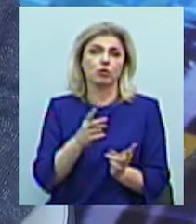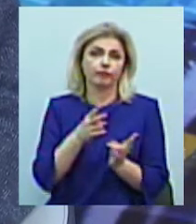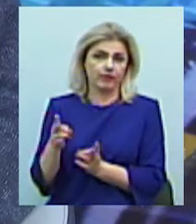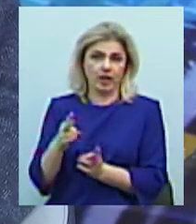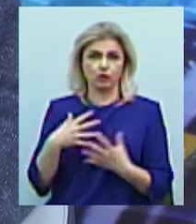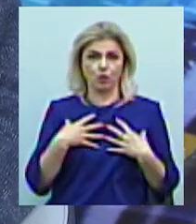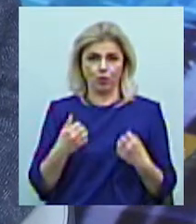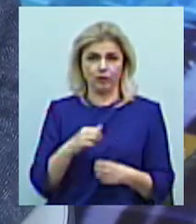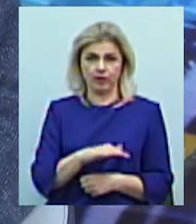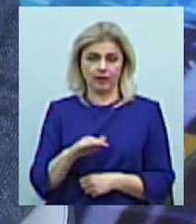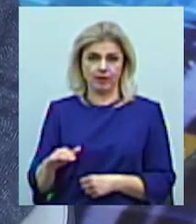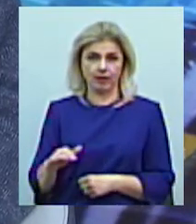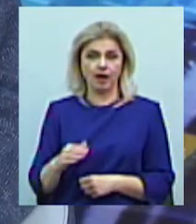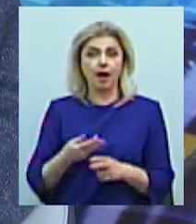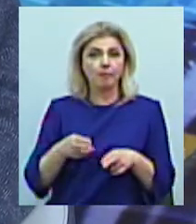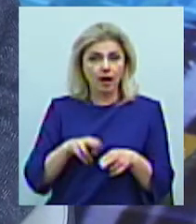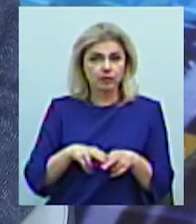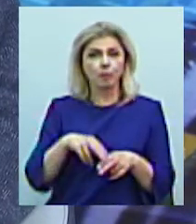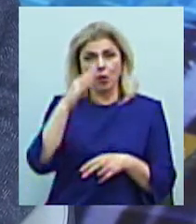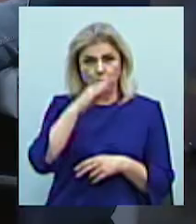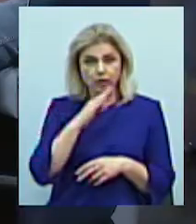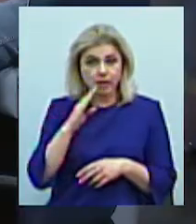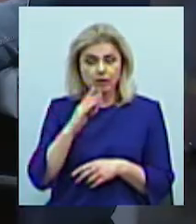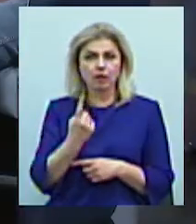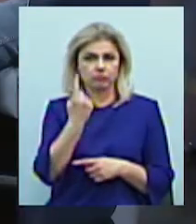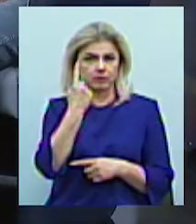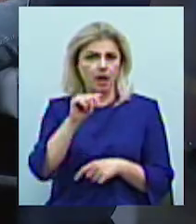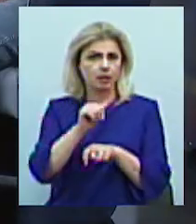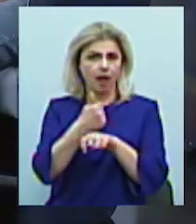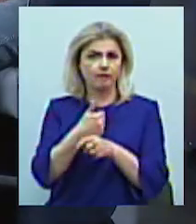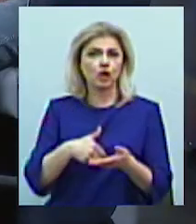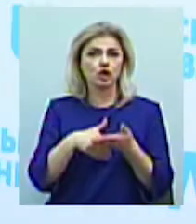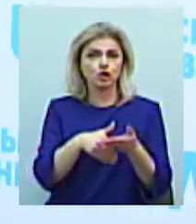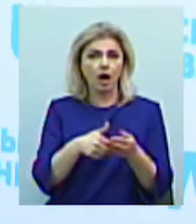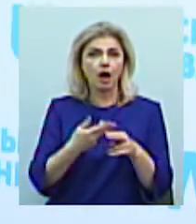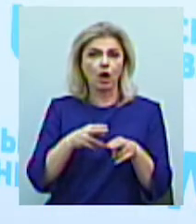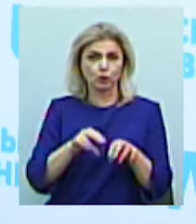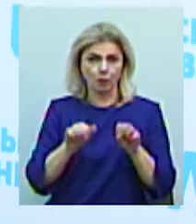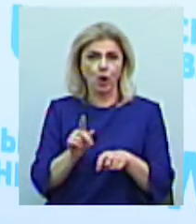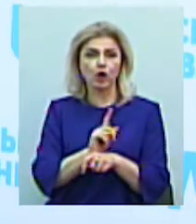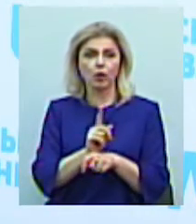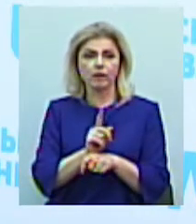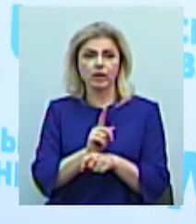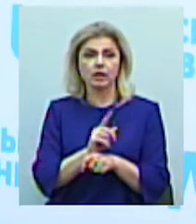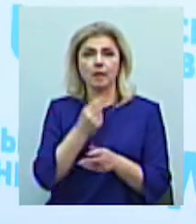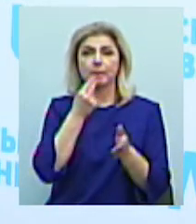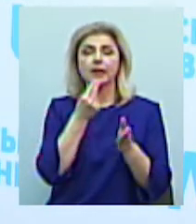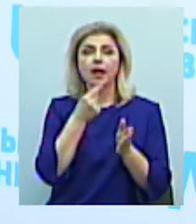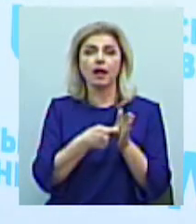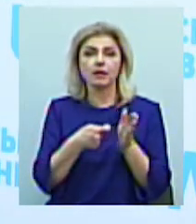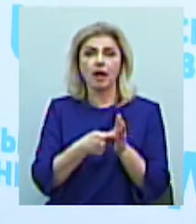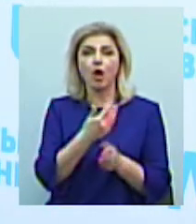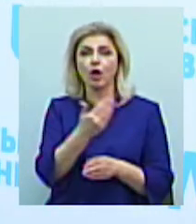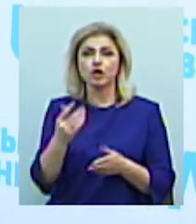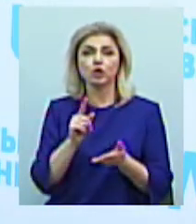наших детей. Поэтому родители – это самый главный рычаг, который может регулировать организацию питания. Они должны